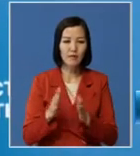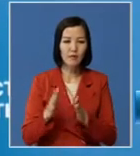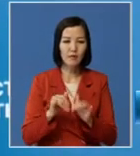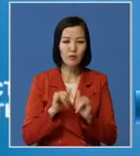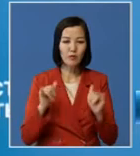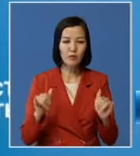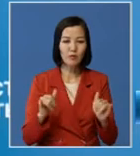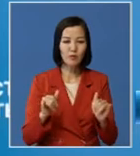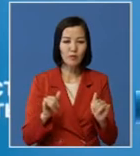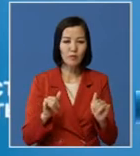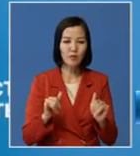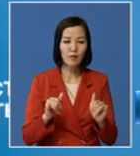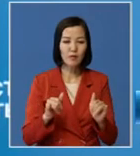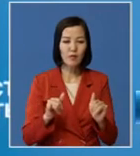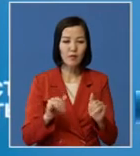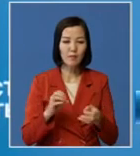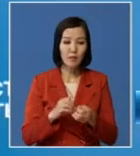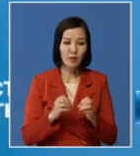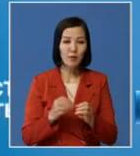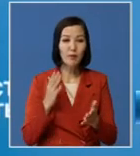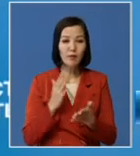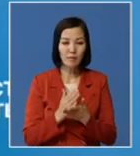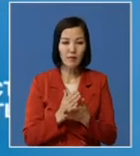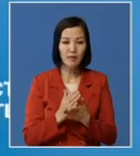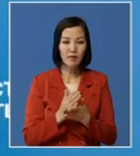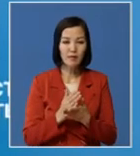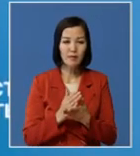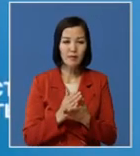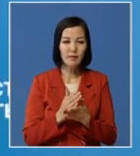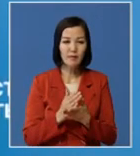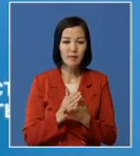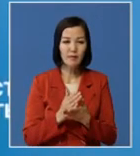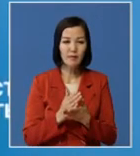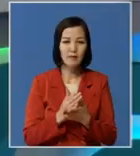салада кейбір мәселелердің бар екені жасырын емес.